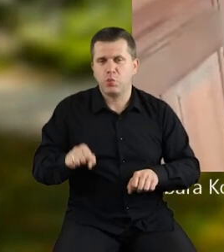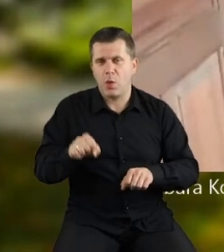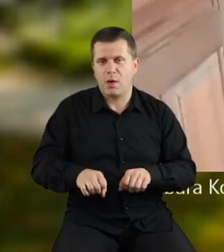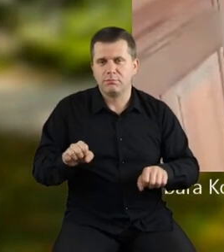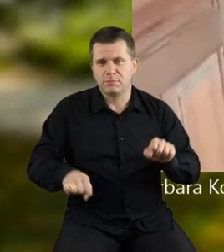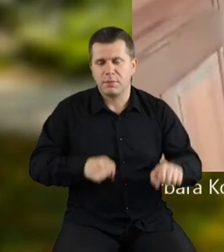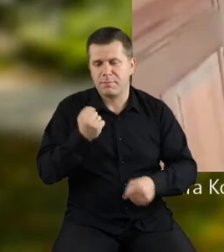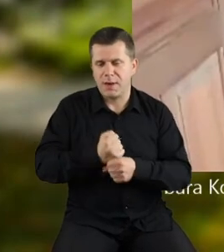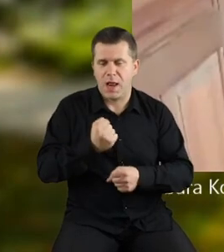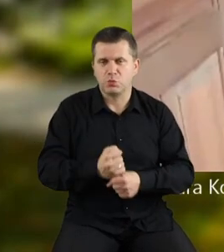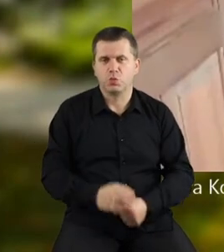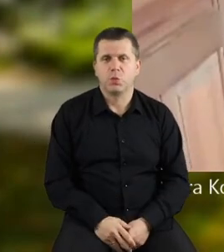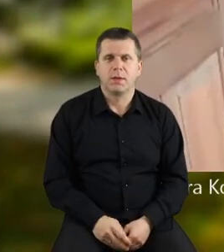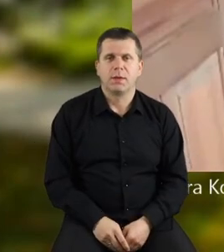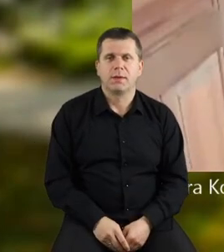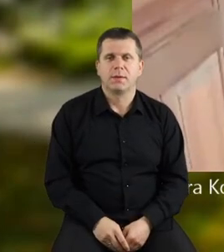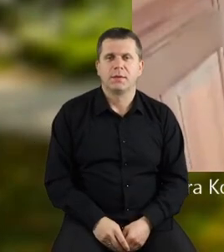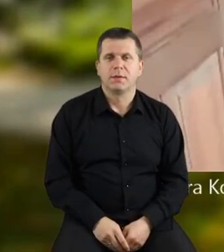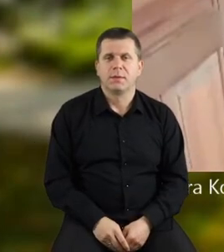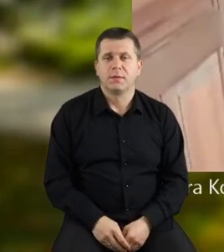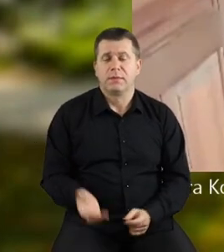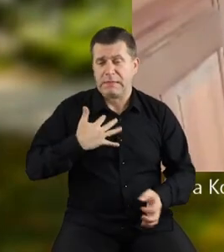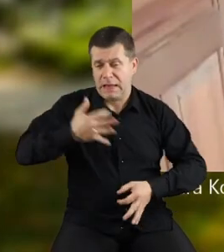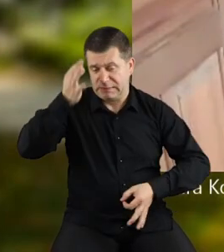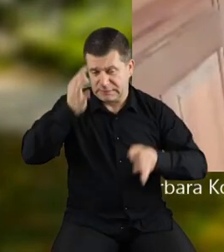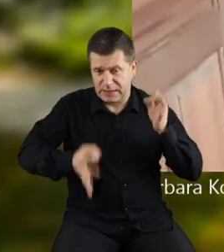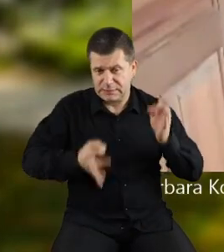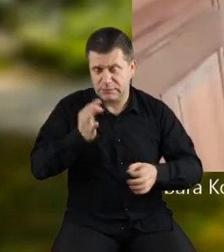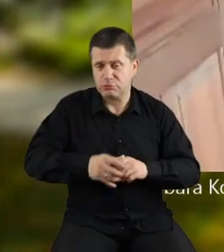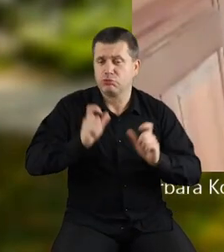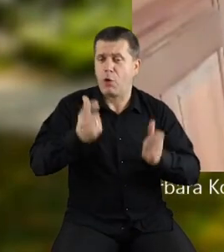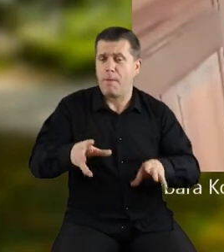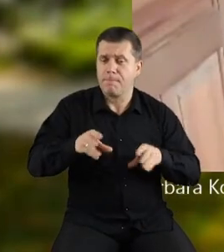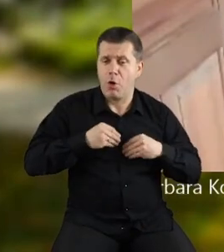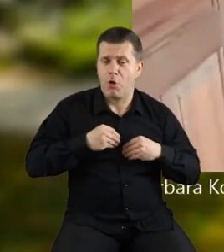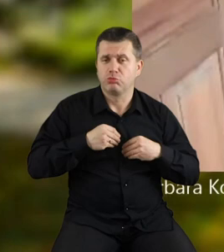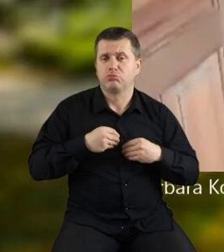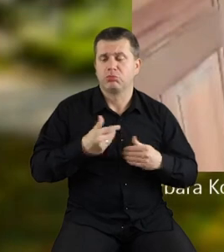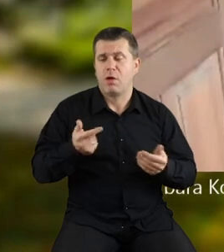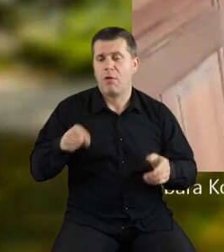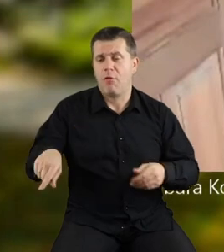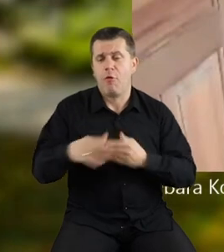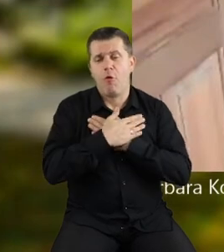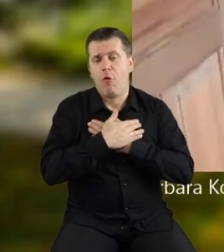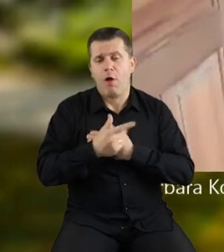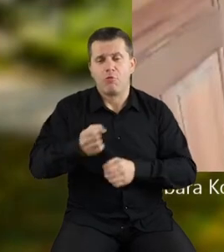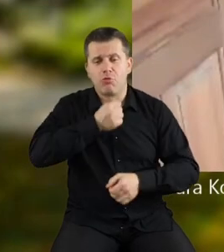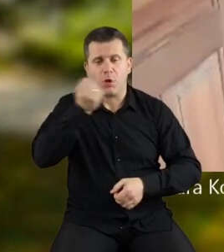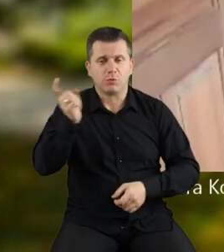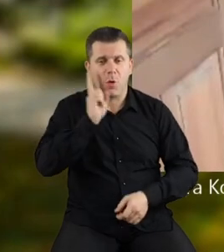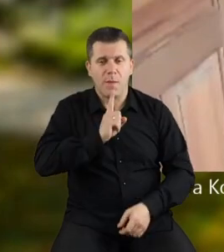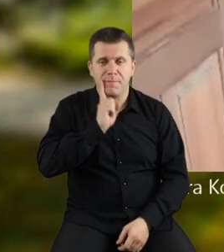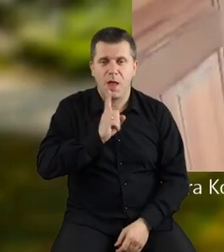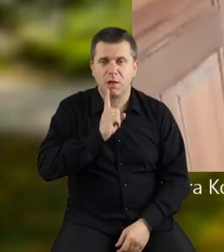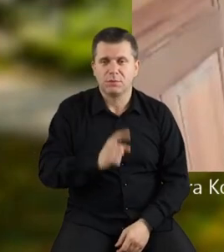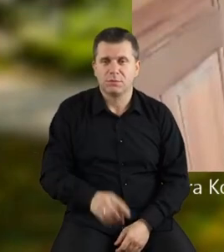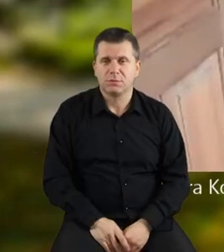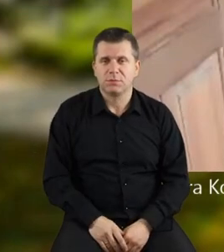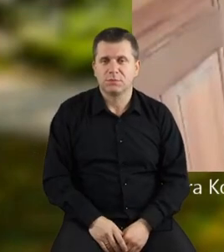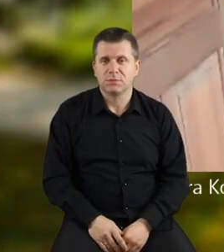wiosło, którym się pracuje. No i zastanawiając się, co może kochać taki dojrzały